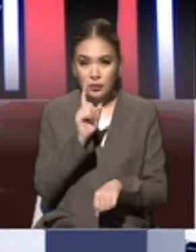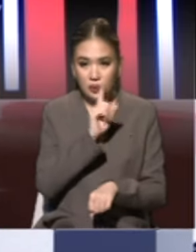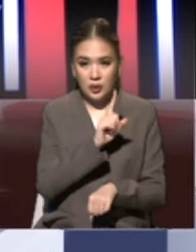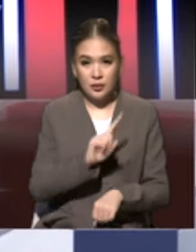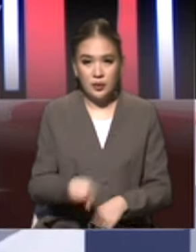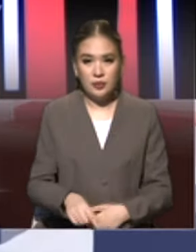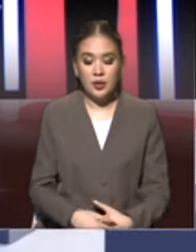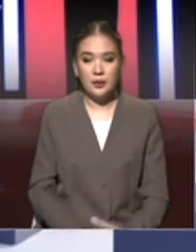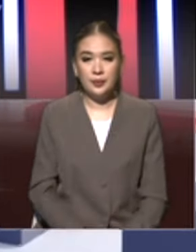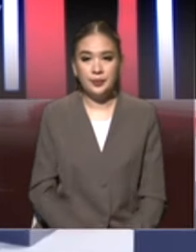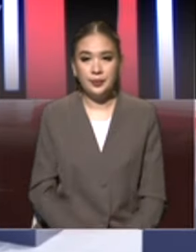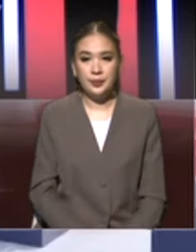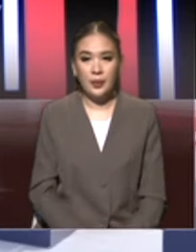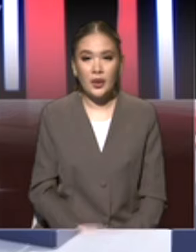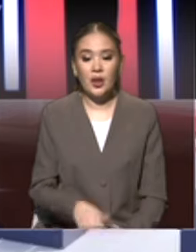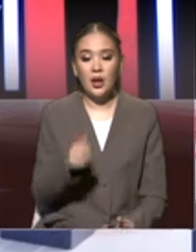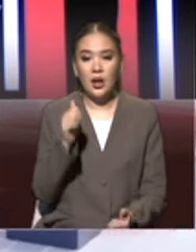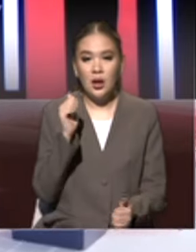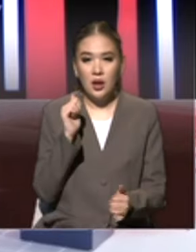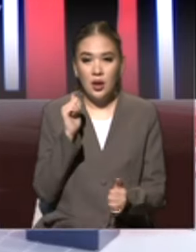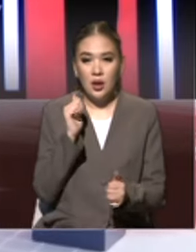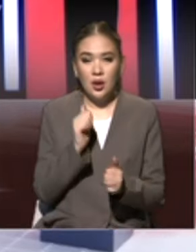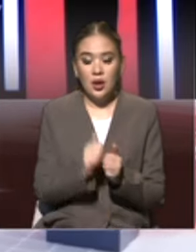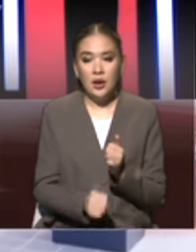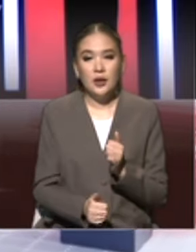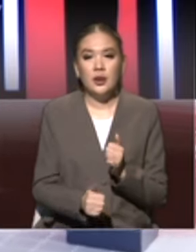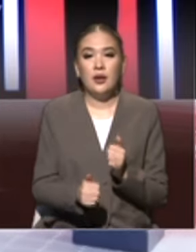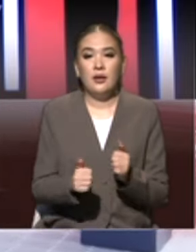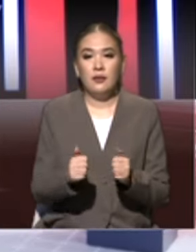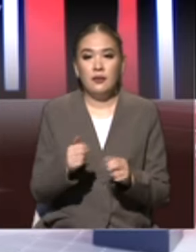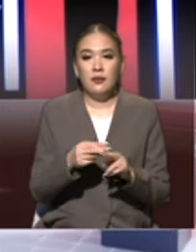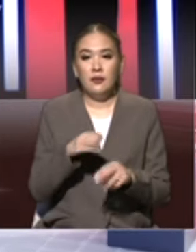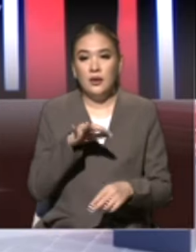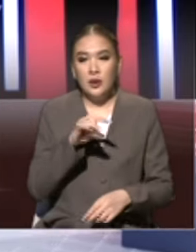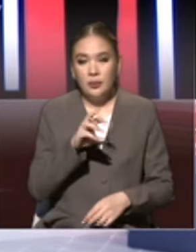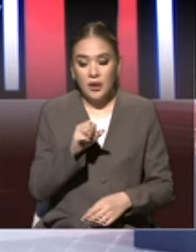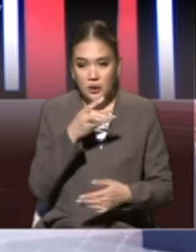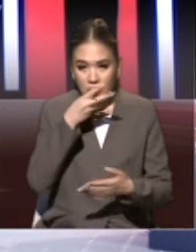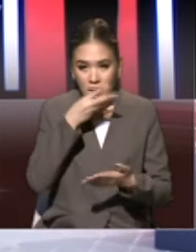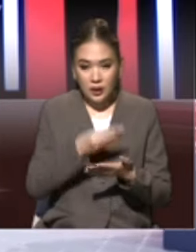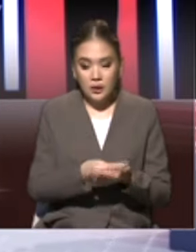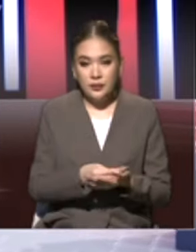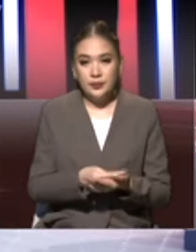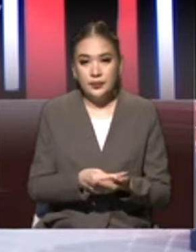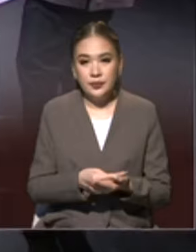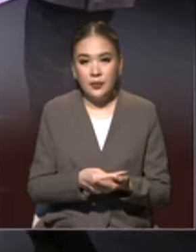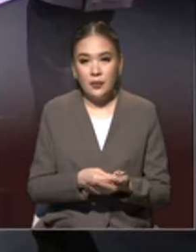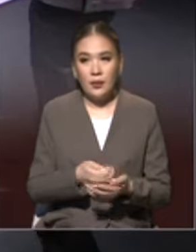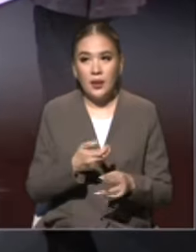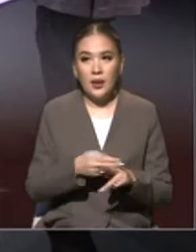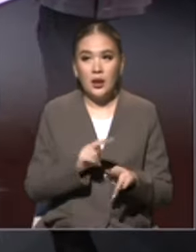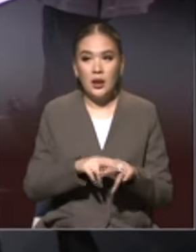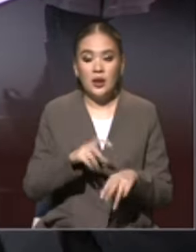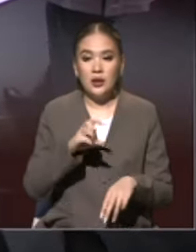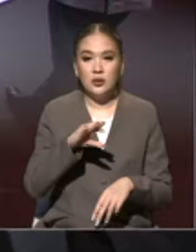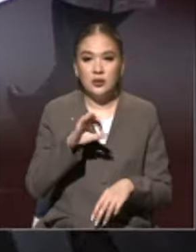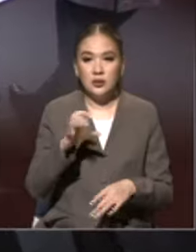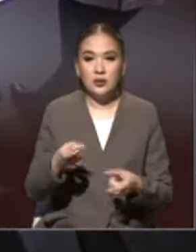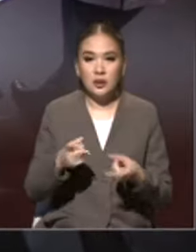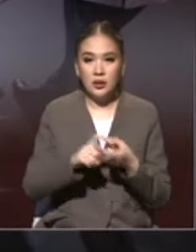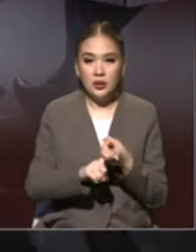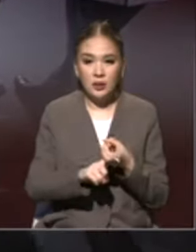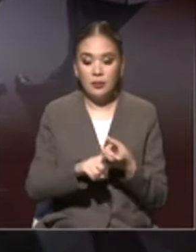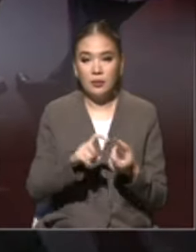ба? Мысалы әл фирмада мысалы вид деятельности деген бар ғой, өзінің коды бар. Мысалы строитель болса оны вид деятельности деп присваивается да, жаңағы